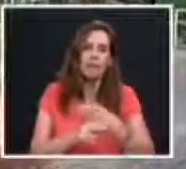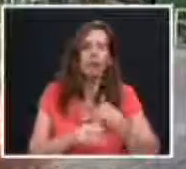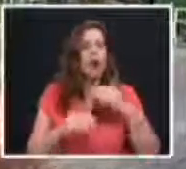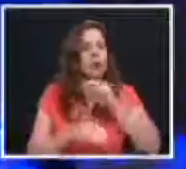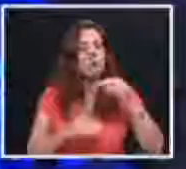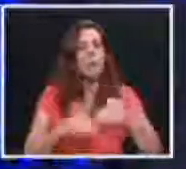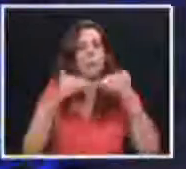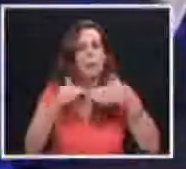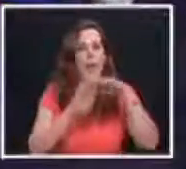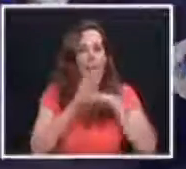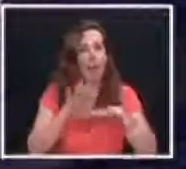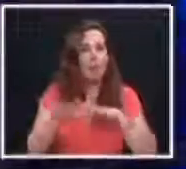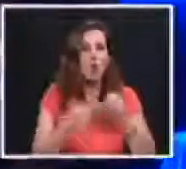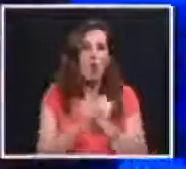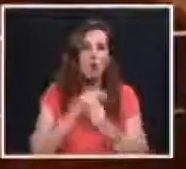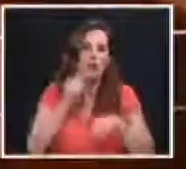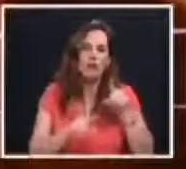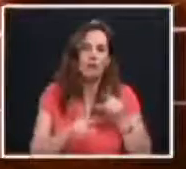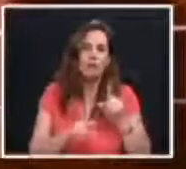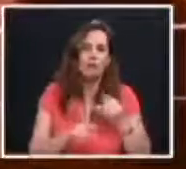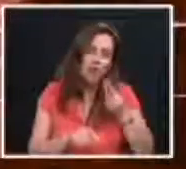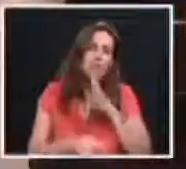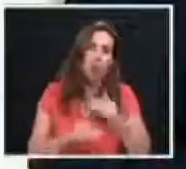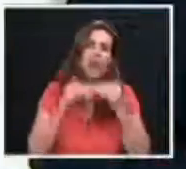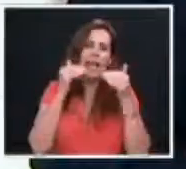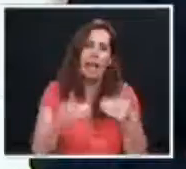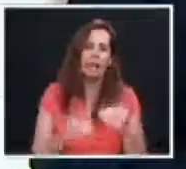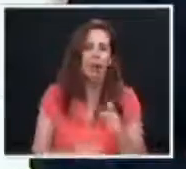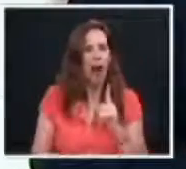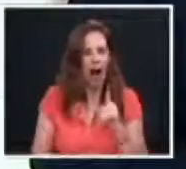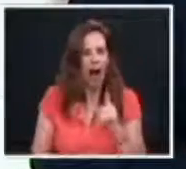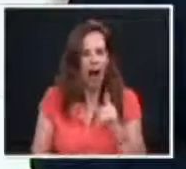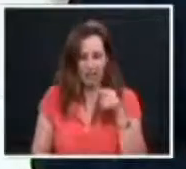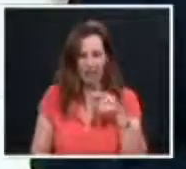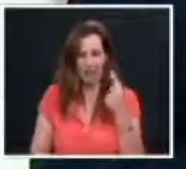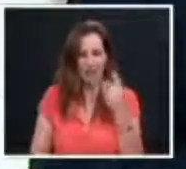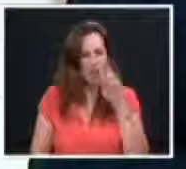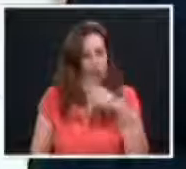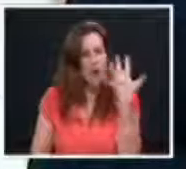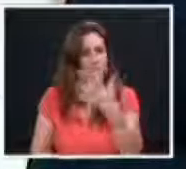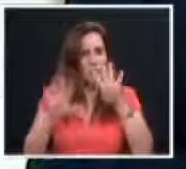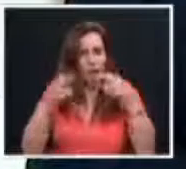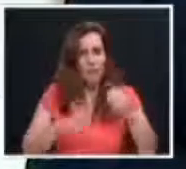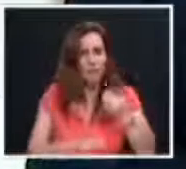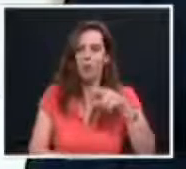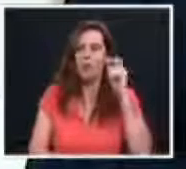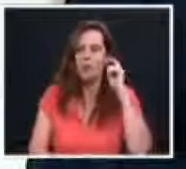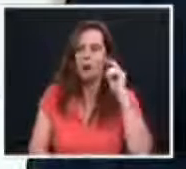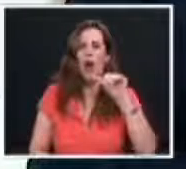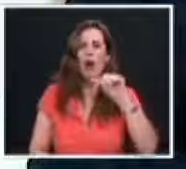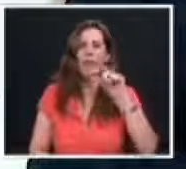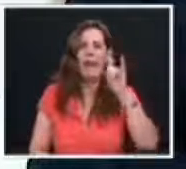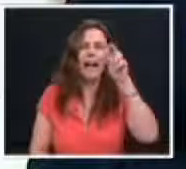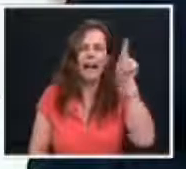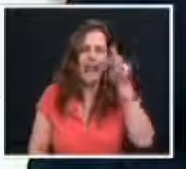אחר כך בחקיקה ממשלתית, או שלעיתים לא... יש בעיות לקדם את זה. כן, אז הוא חזר, בו כמובן לא היחיד, יש עוד 59, בוא נשמע את אורן חזן, שגם